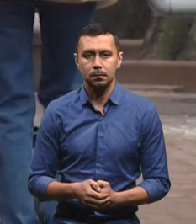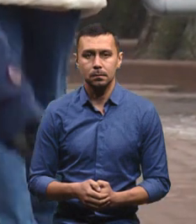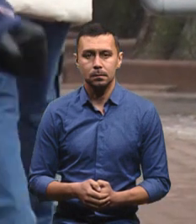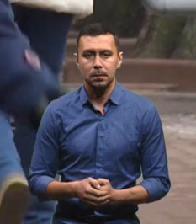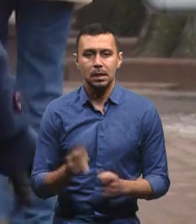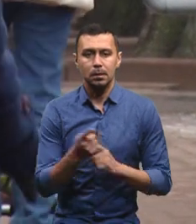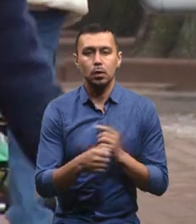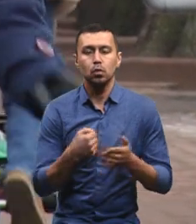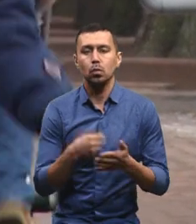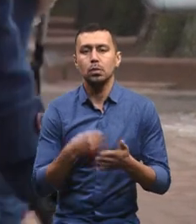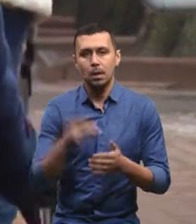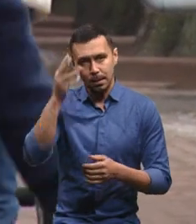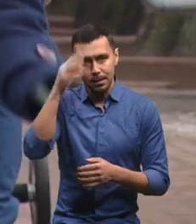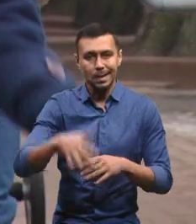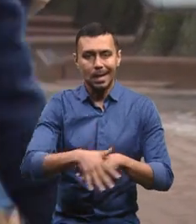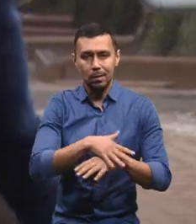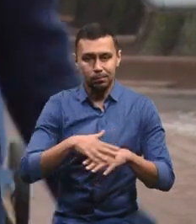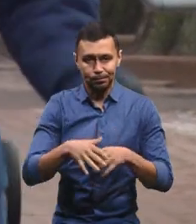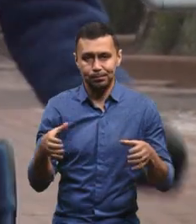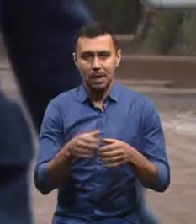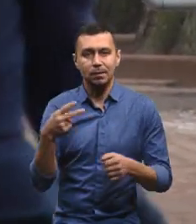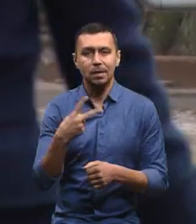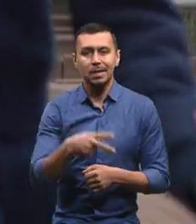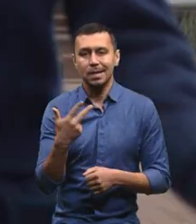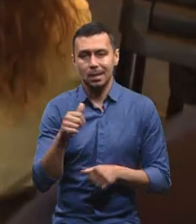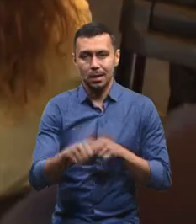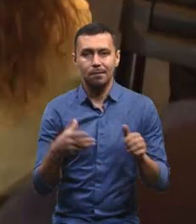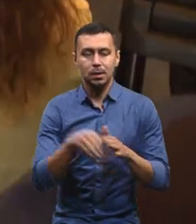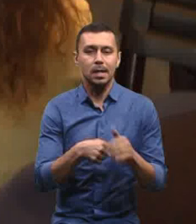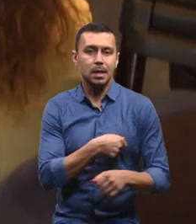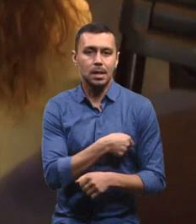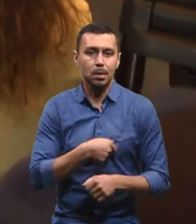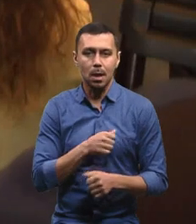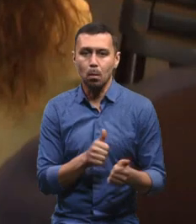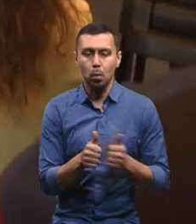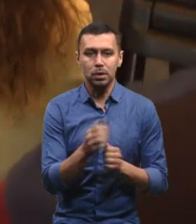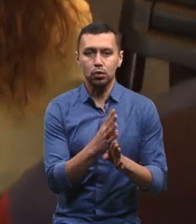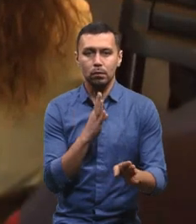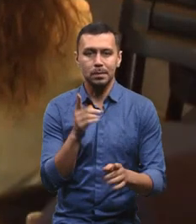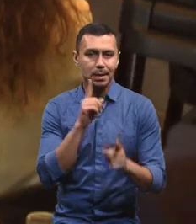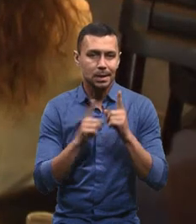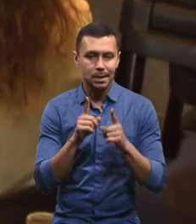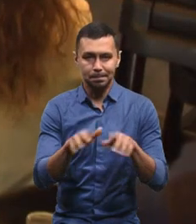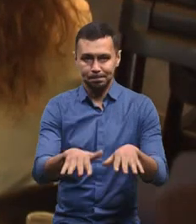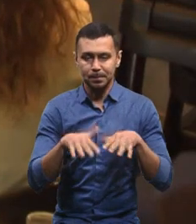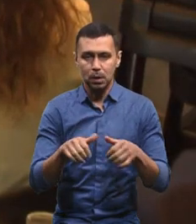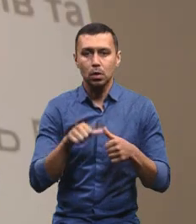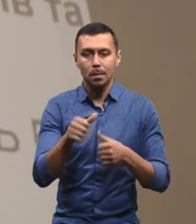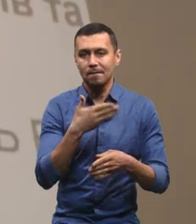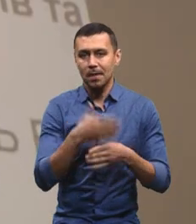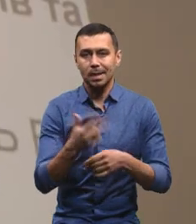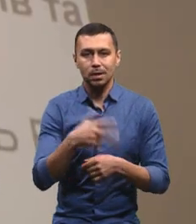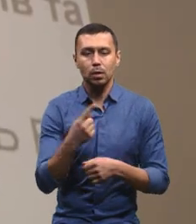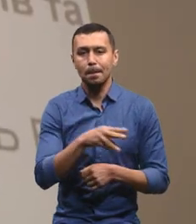зміни до бюджету хмельницької тергромади на 2023 рік несли депутати на позачерговому засіданні сесії зокрема виділили